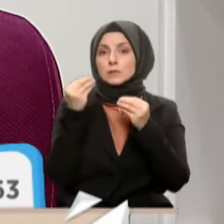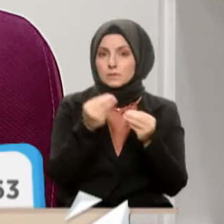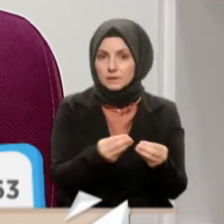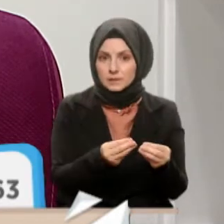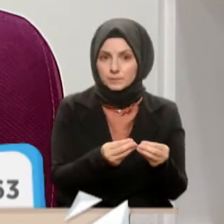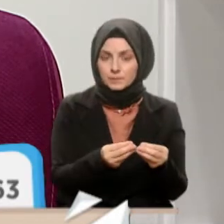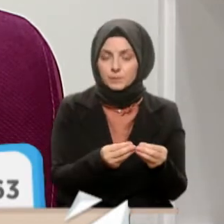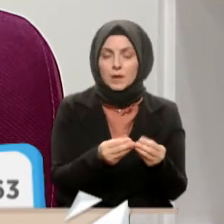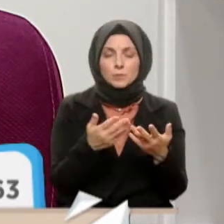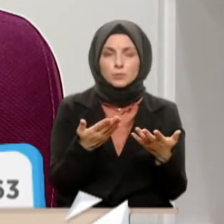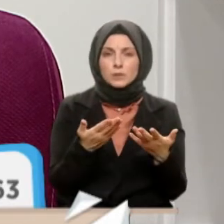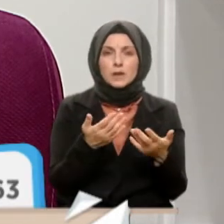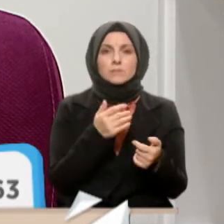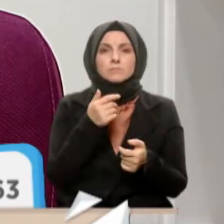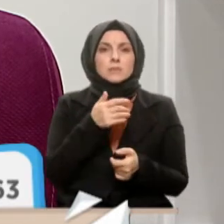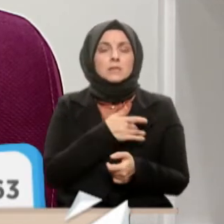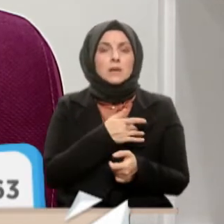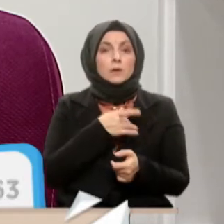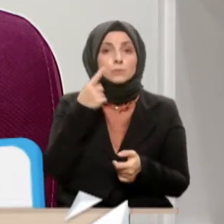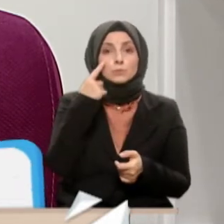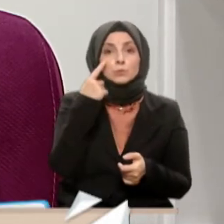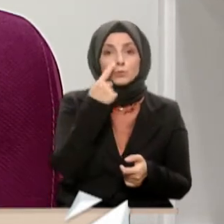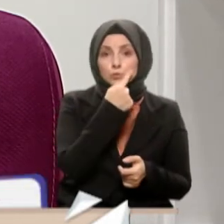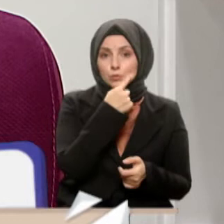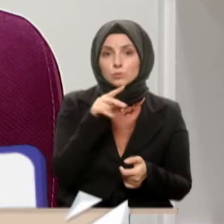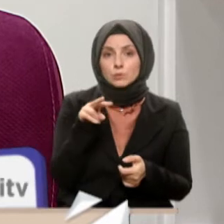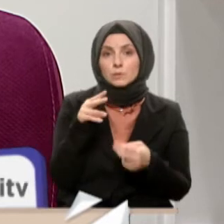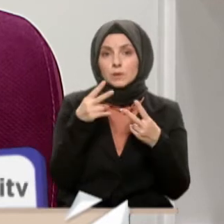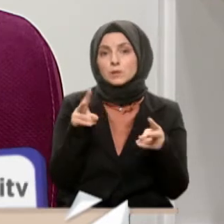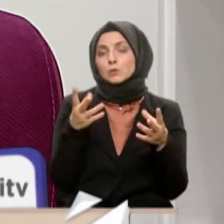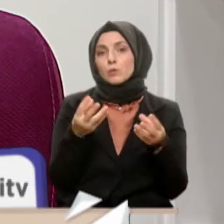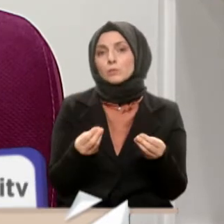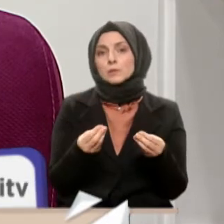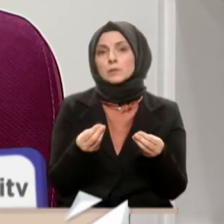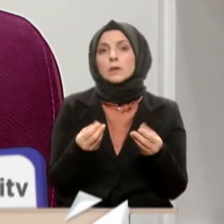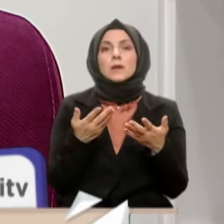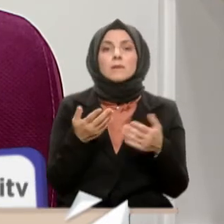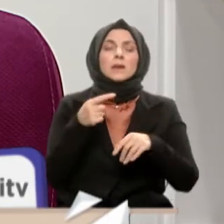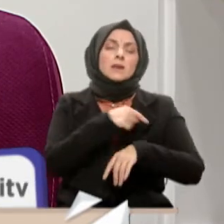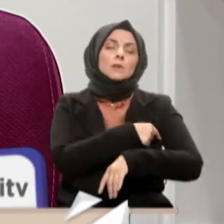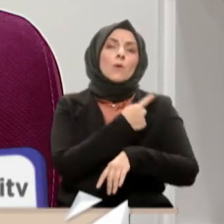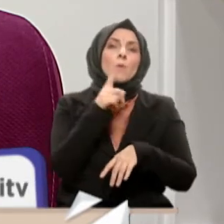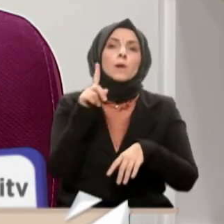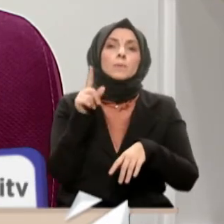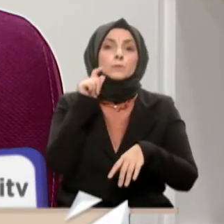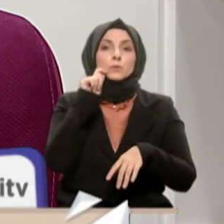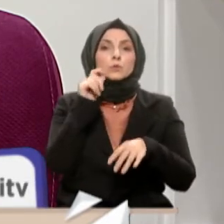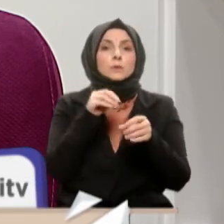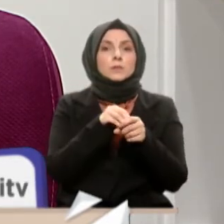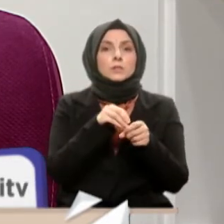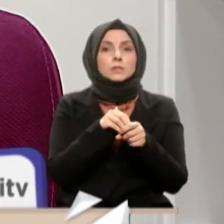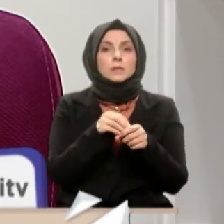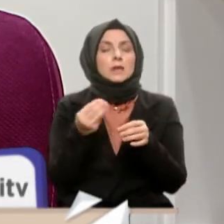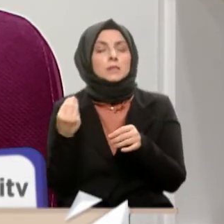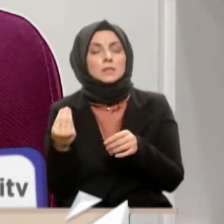Gözü değil yani bir mürşid-i şimdi başkası için ve sıradan bir mümin için de iyi kötü en güzeliyle ayırt